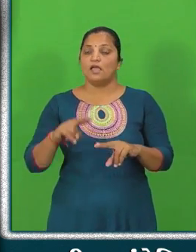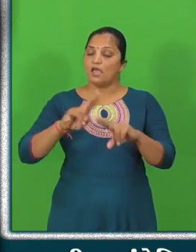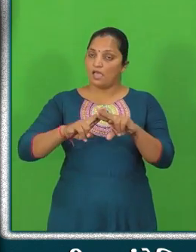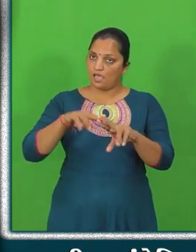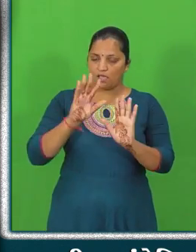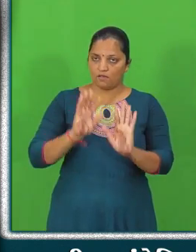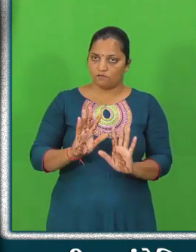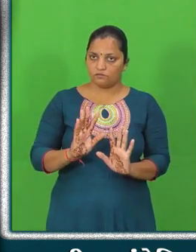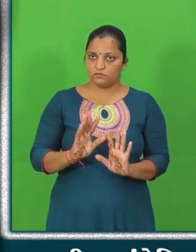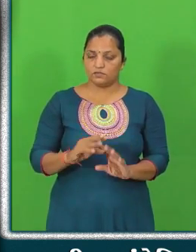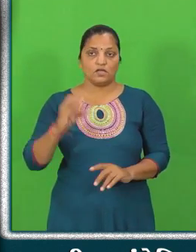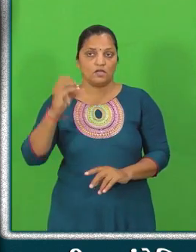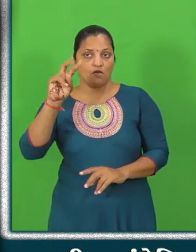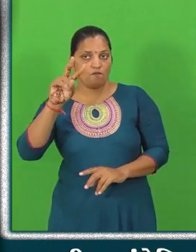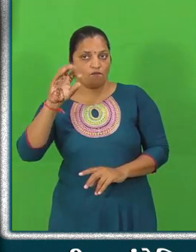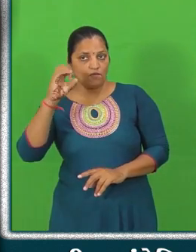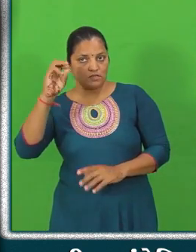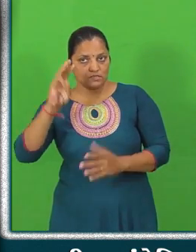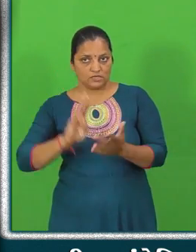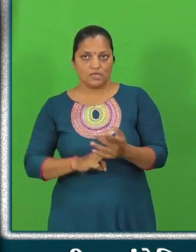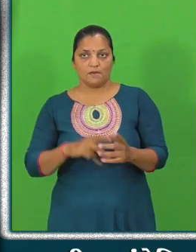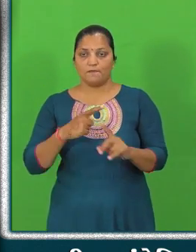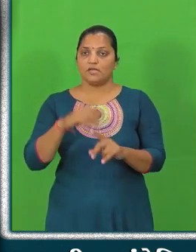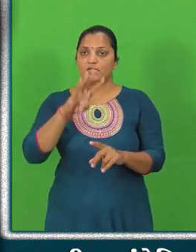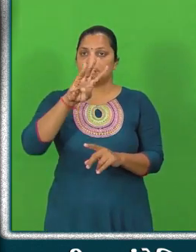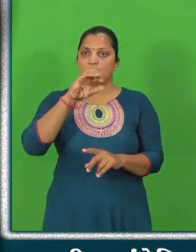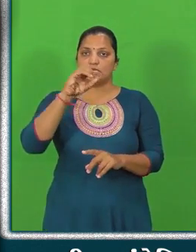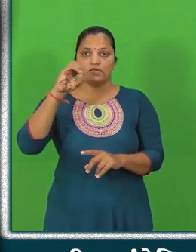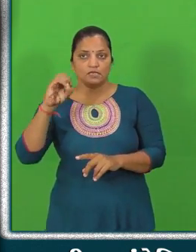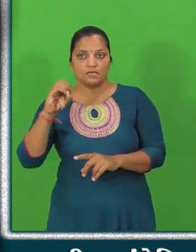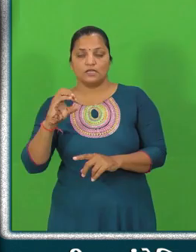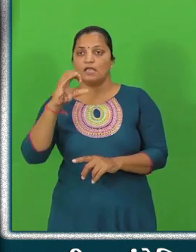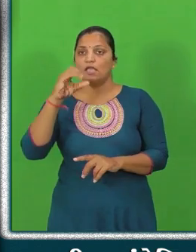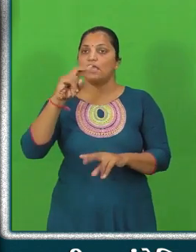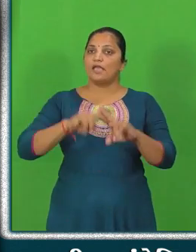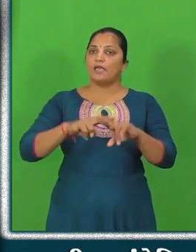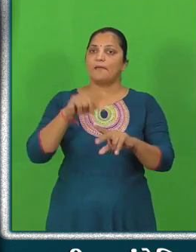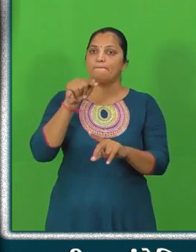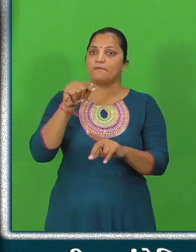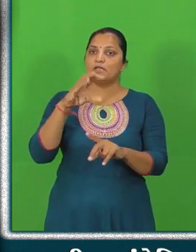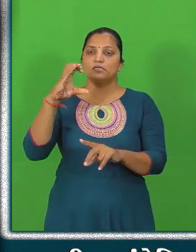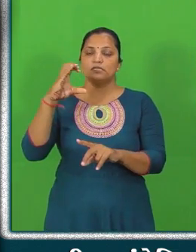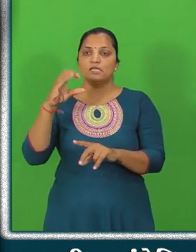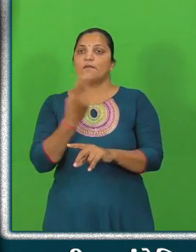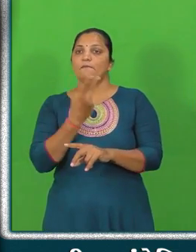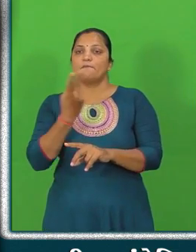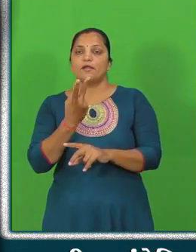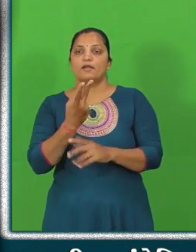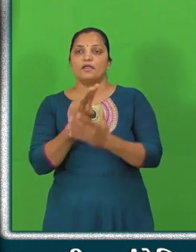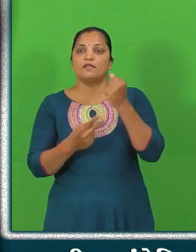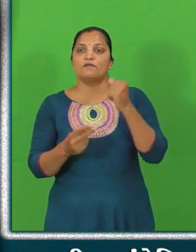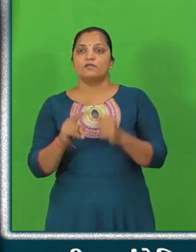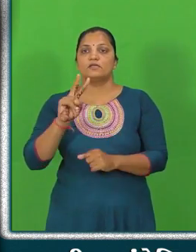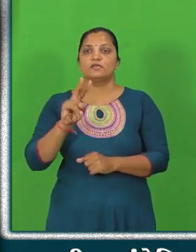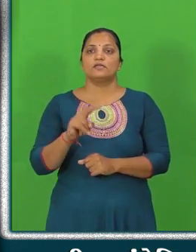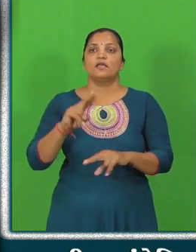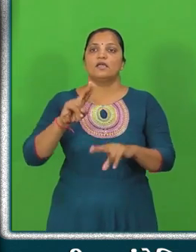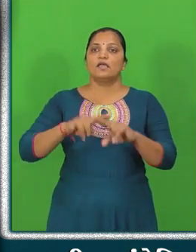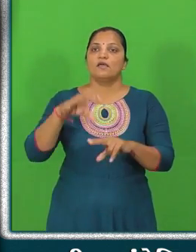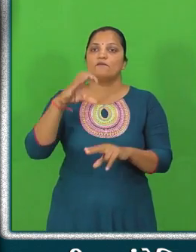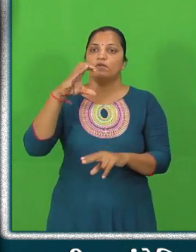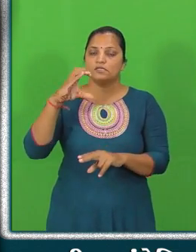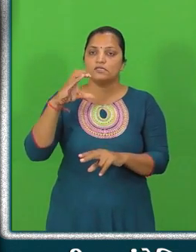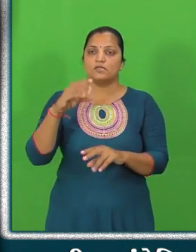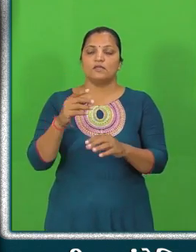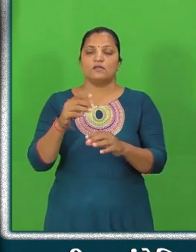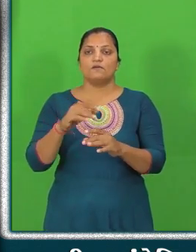F છે એ 20 સેન્ટીમીટર છે, C 40 સેન્ટીમીટર થાય, તો F અને C ની વચ્ચે 25 સેન્ટીમીટર આવે, એટલે મને F અને C ની